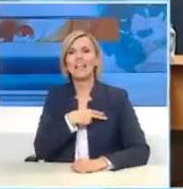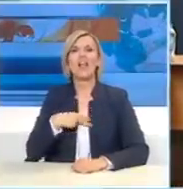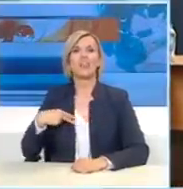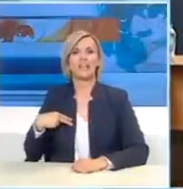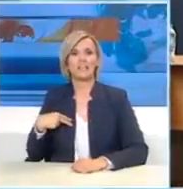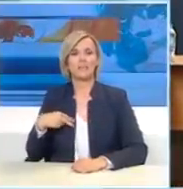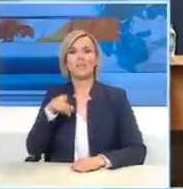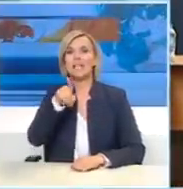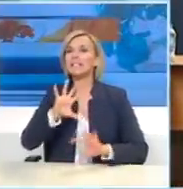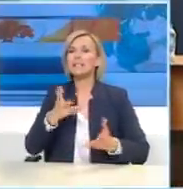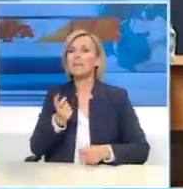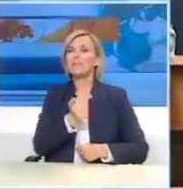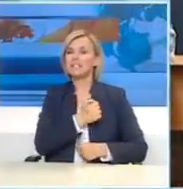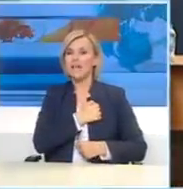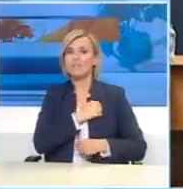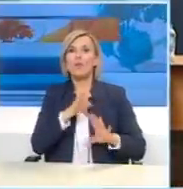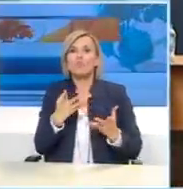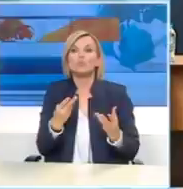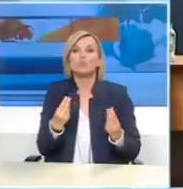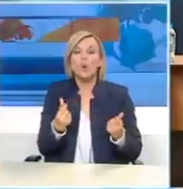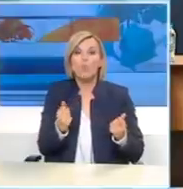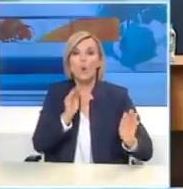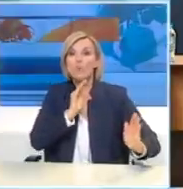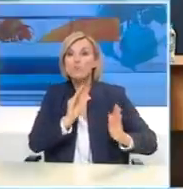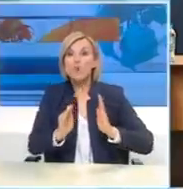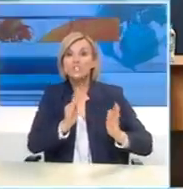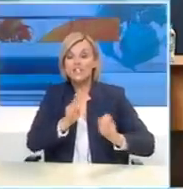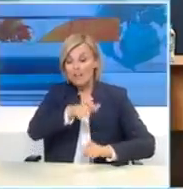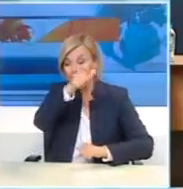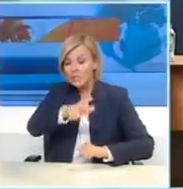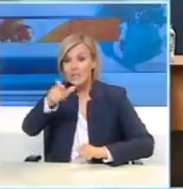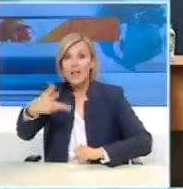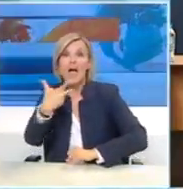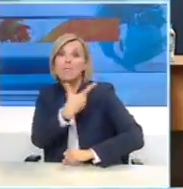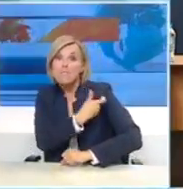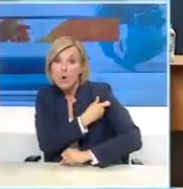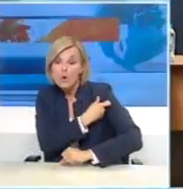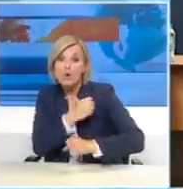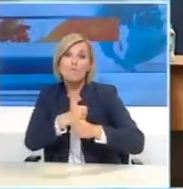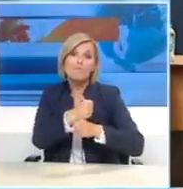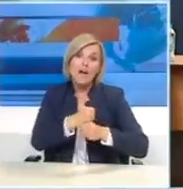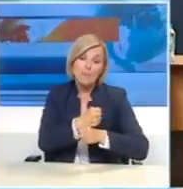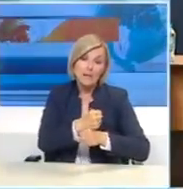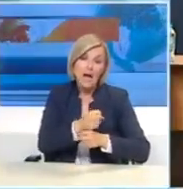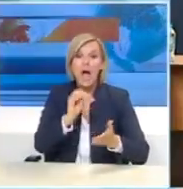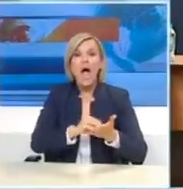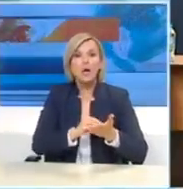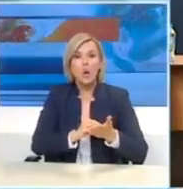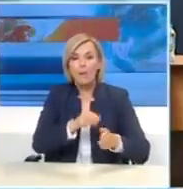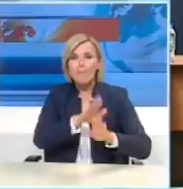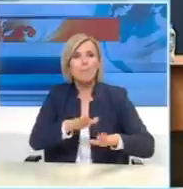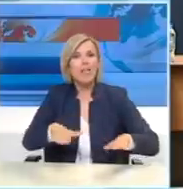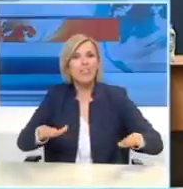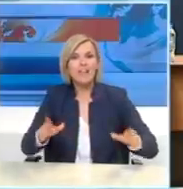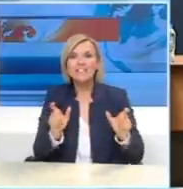χτισήματος σταδιακής ανοσίας στο γενικό πληθυσμό και σε πόσο χρόνο μπορεί να χτιστεί αυτή? Το άνοιγμα των παιδικών σταθμών ή χώρων όπως οι